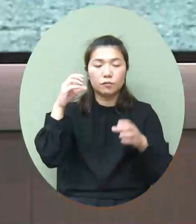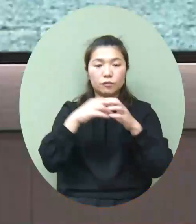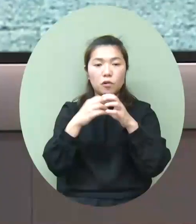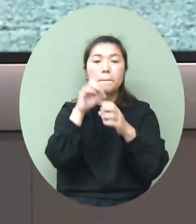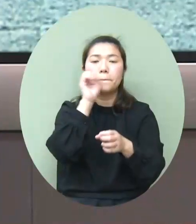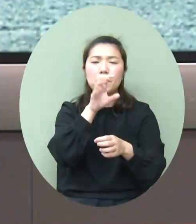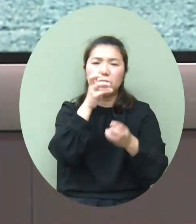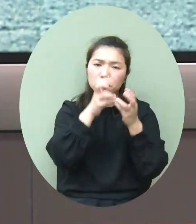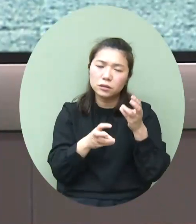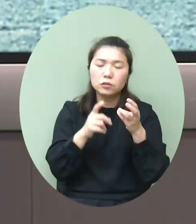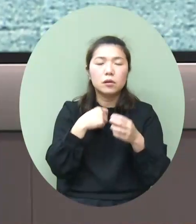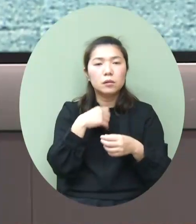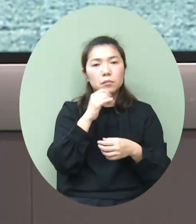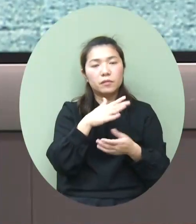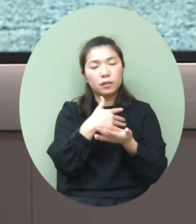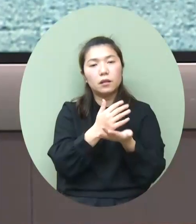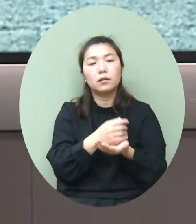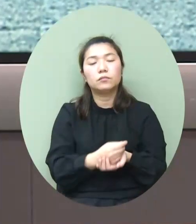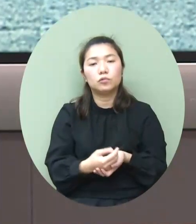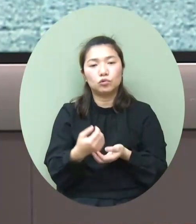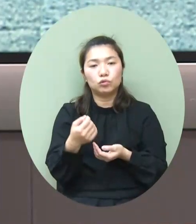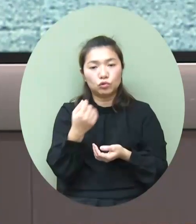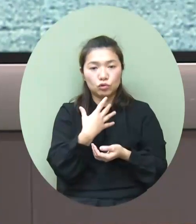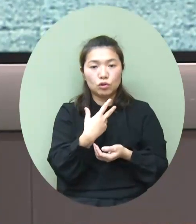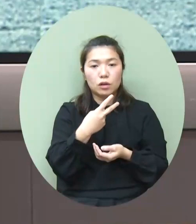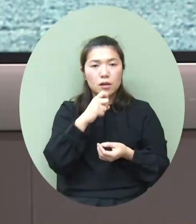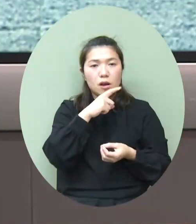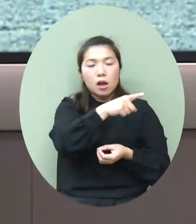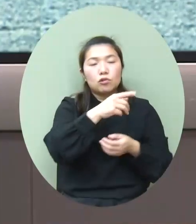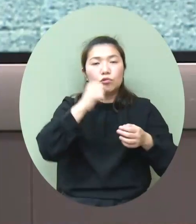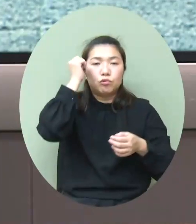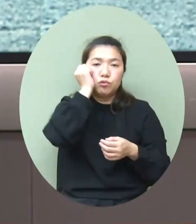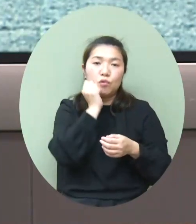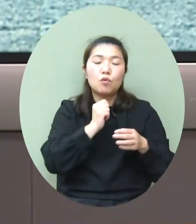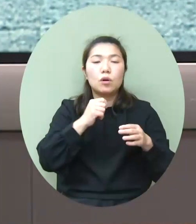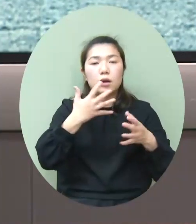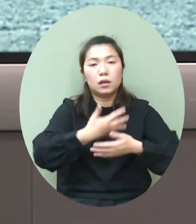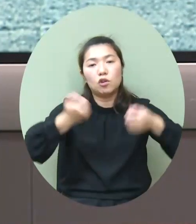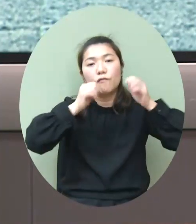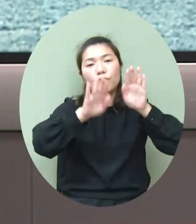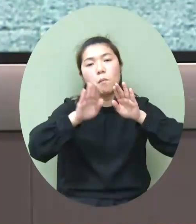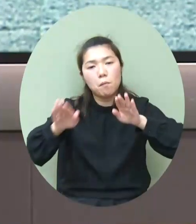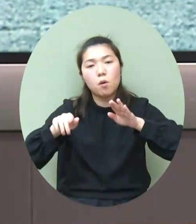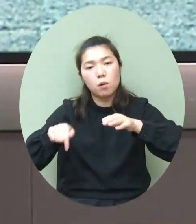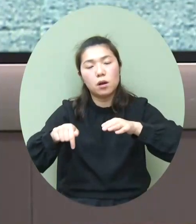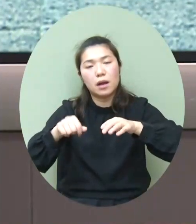署把资料交给他们，希望透过我们的长者健康服